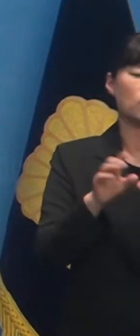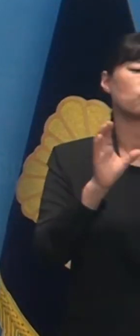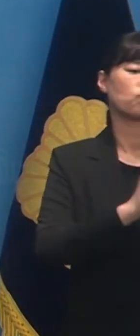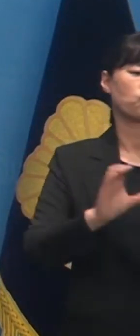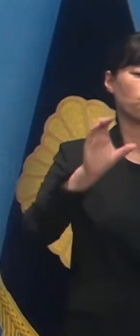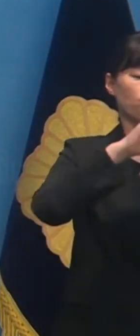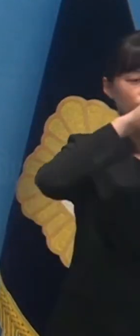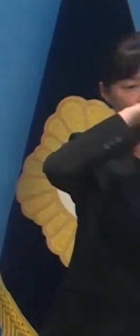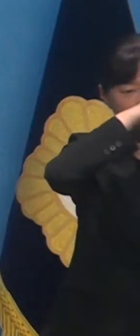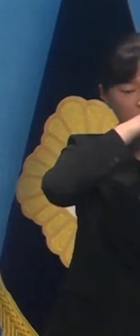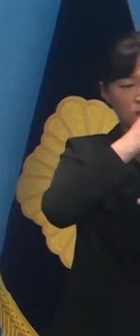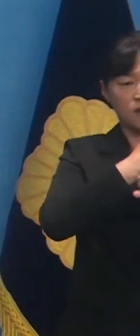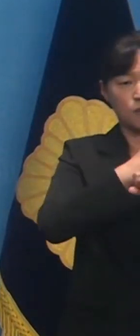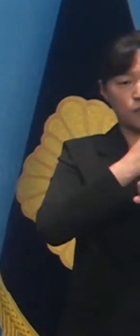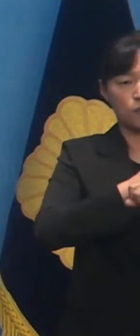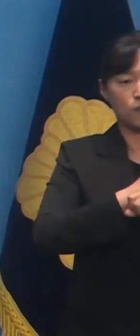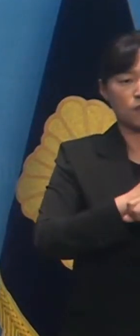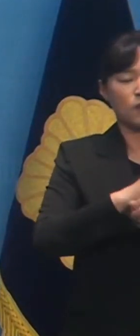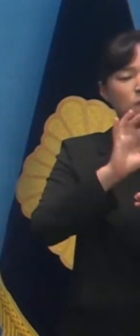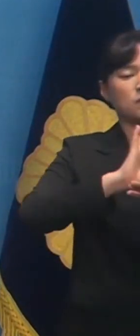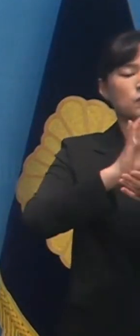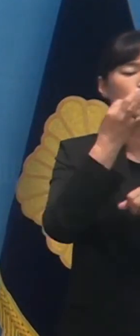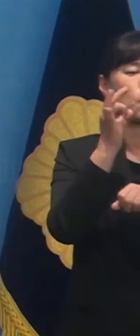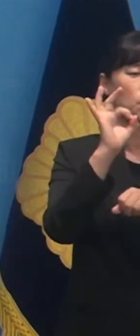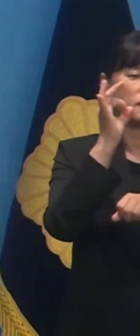추경을 편성하고 소비를 진작해야 합니다.